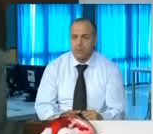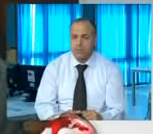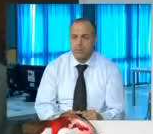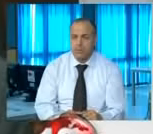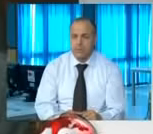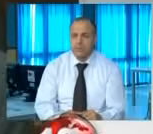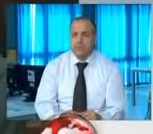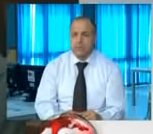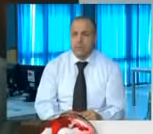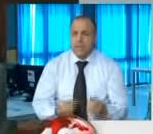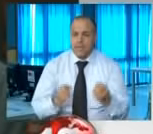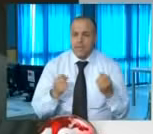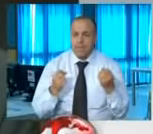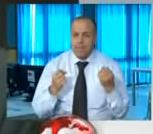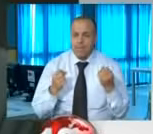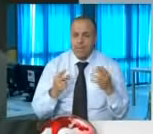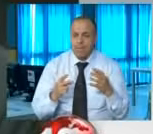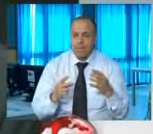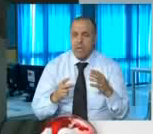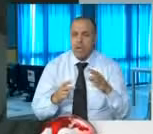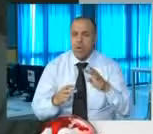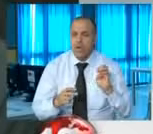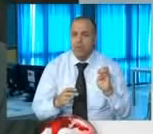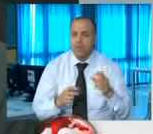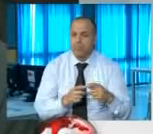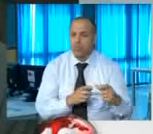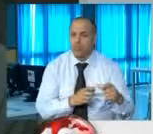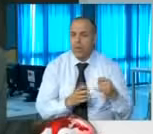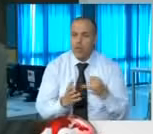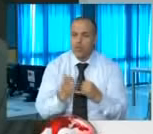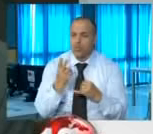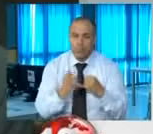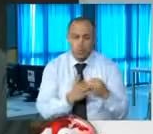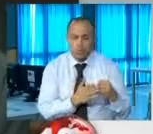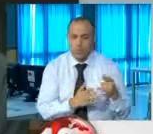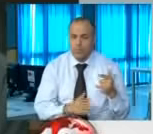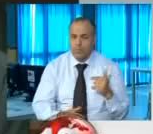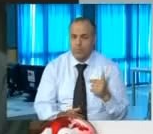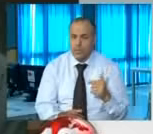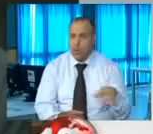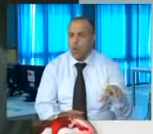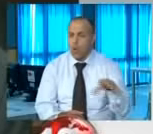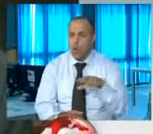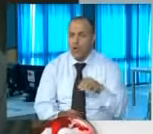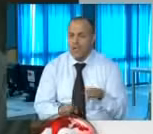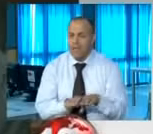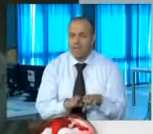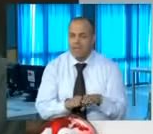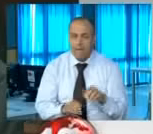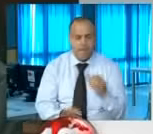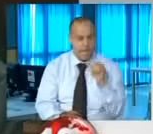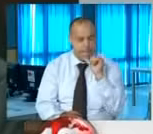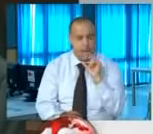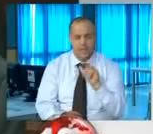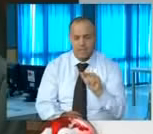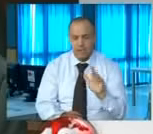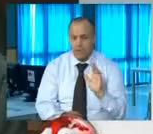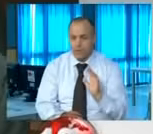باش ياخذ 842 عائلة. من بينهم الفرشة 2. باش الناس كلها باش تتمتع بالماء صراحه للشرب